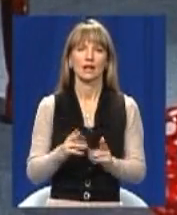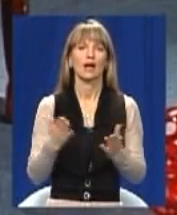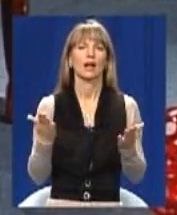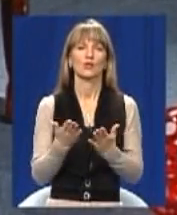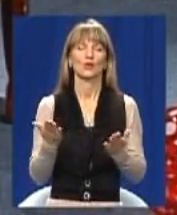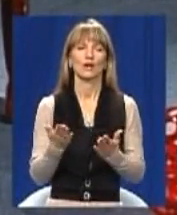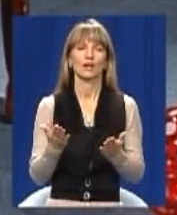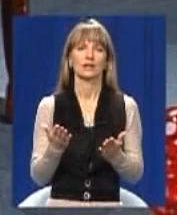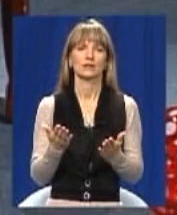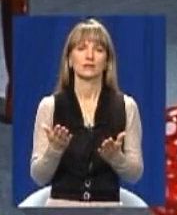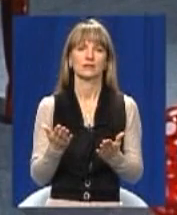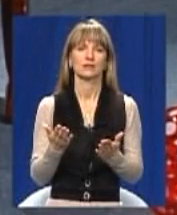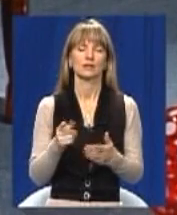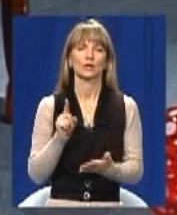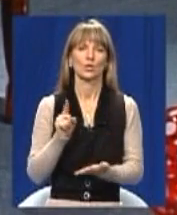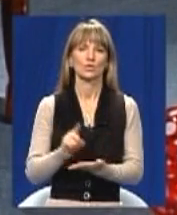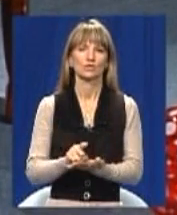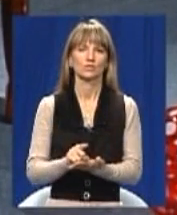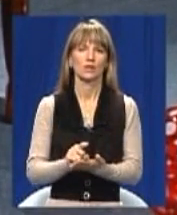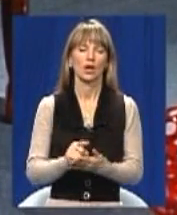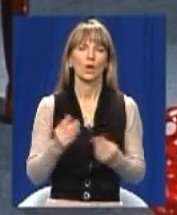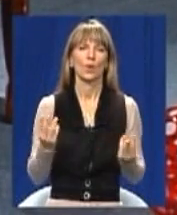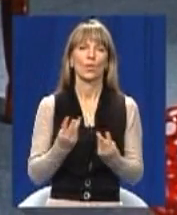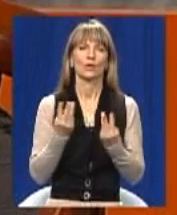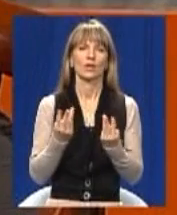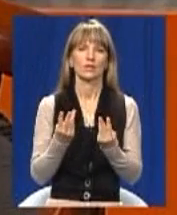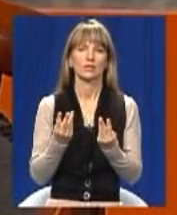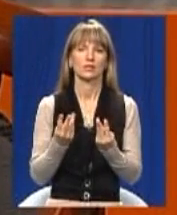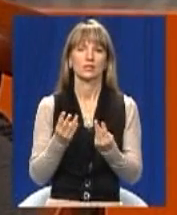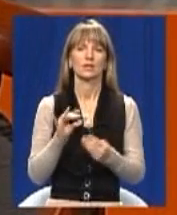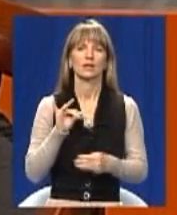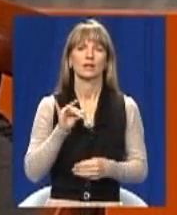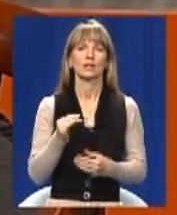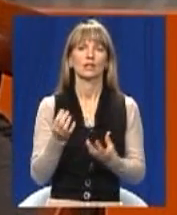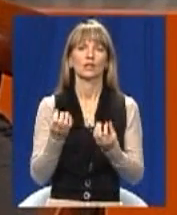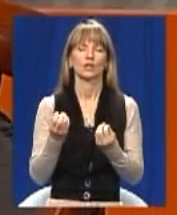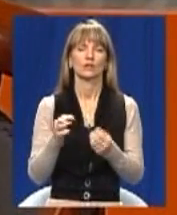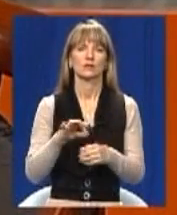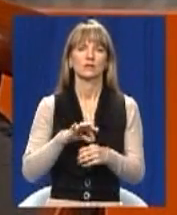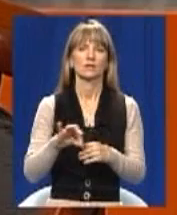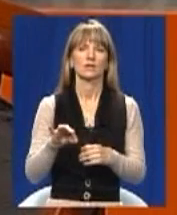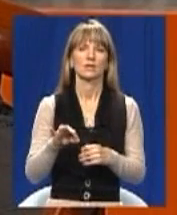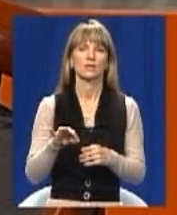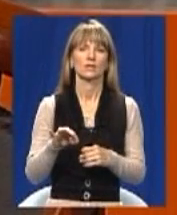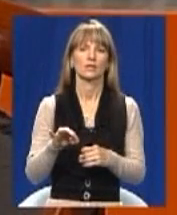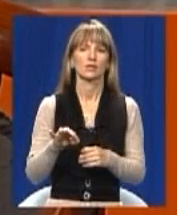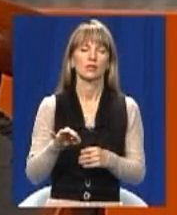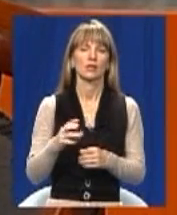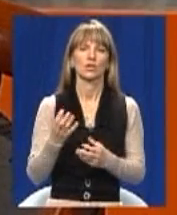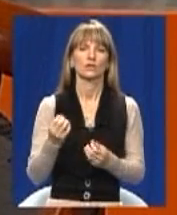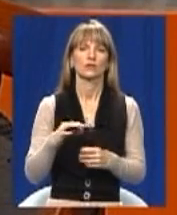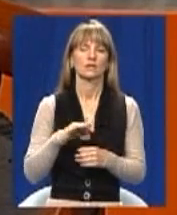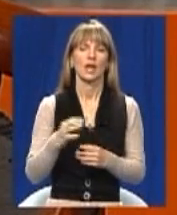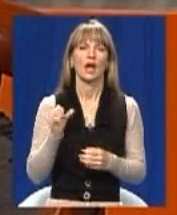яка повинна горіти. І вони ще стріляють, можна так сказати, не